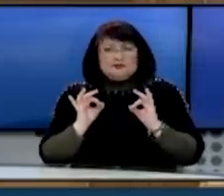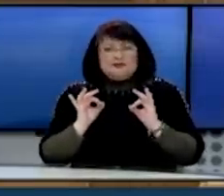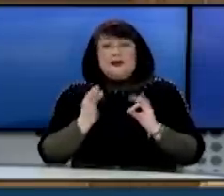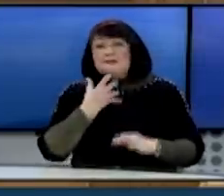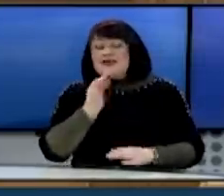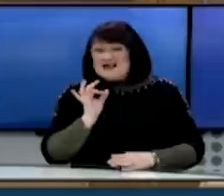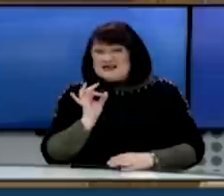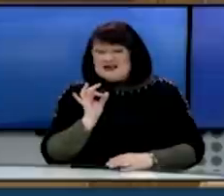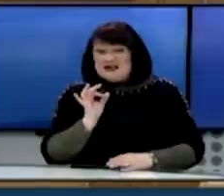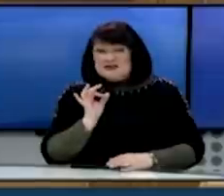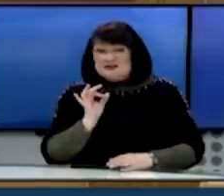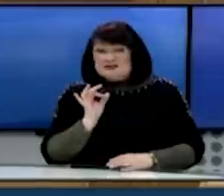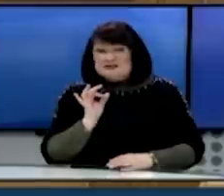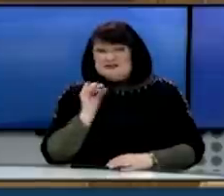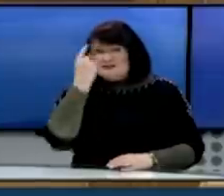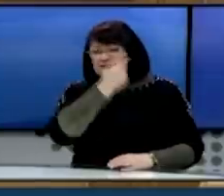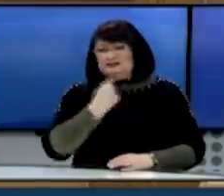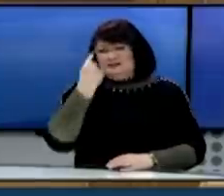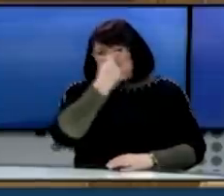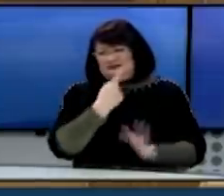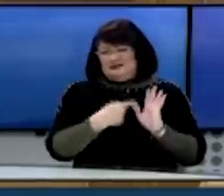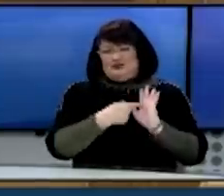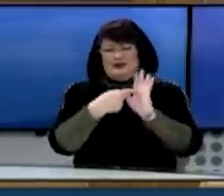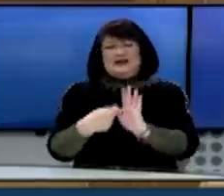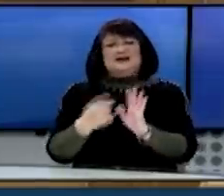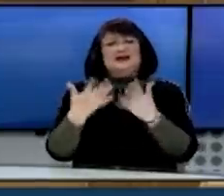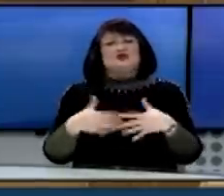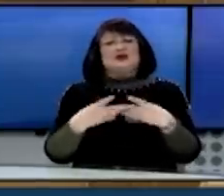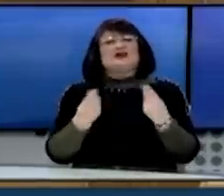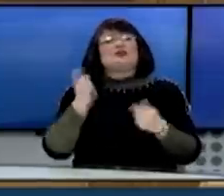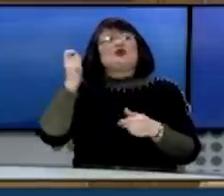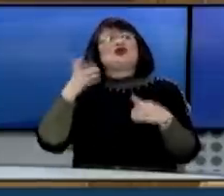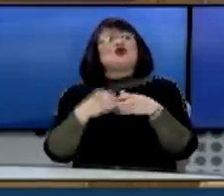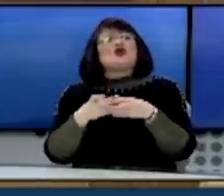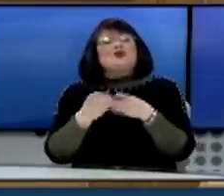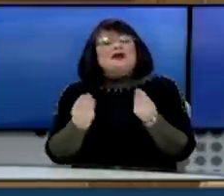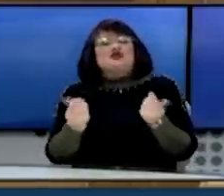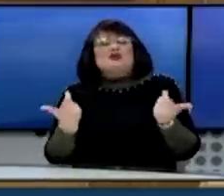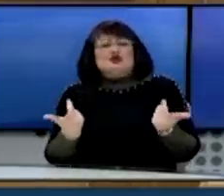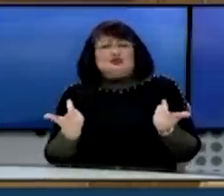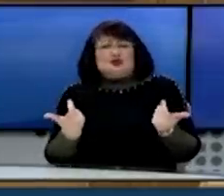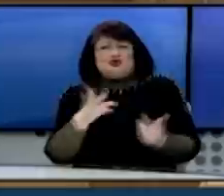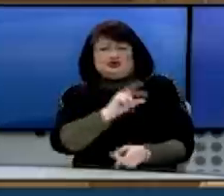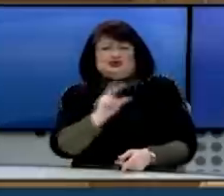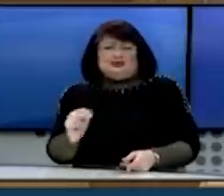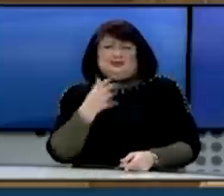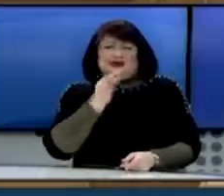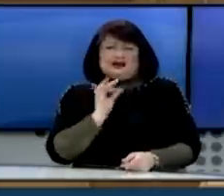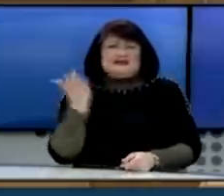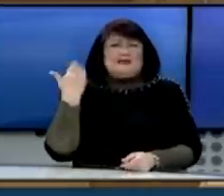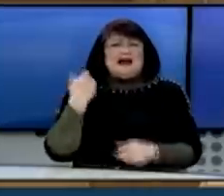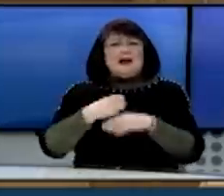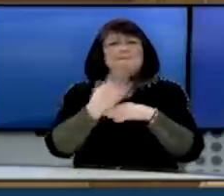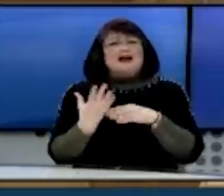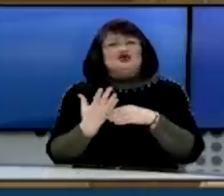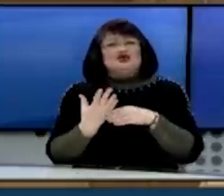να μοιάζετε και στη φυσιογνωμία και στη λειτουργία των κομμάτων σας. Ξεκίνησε παλιότερα το